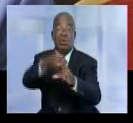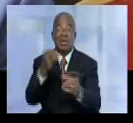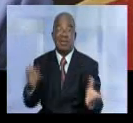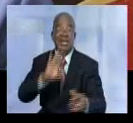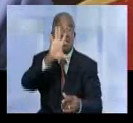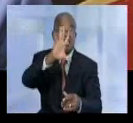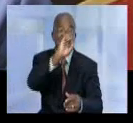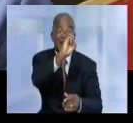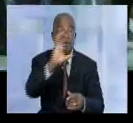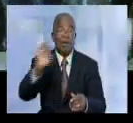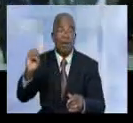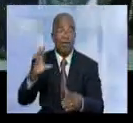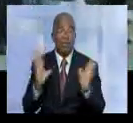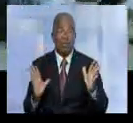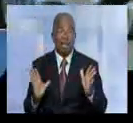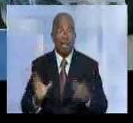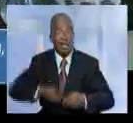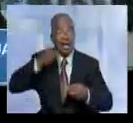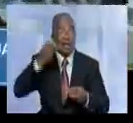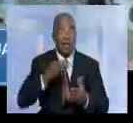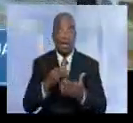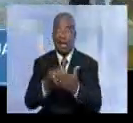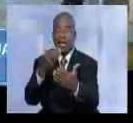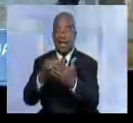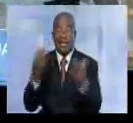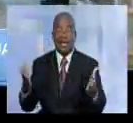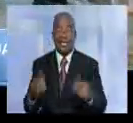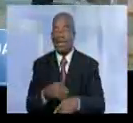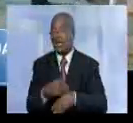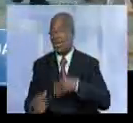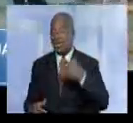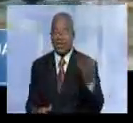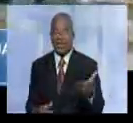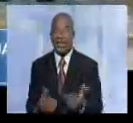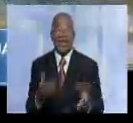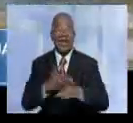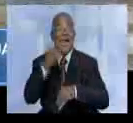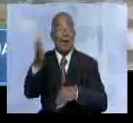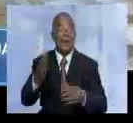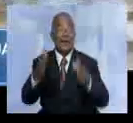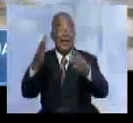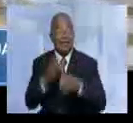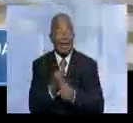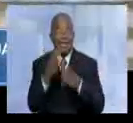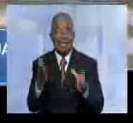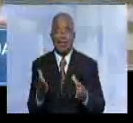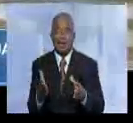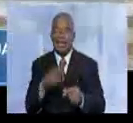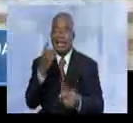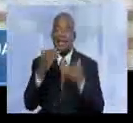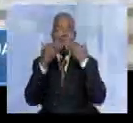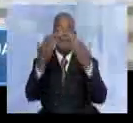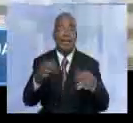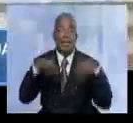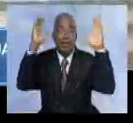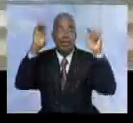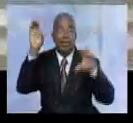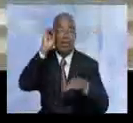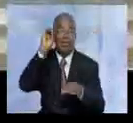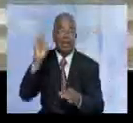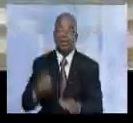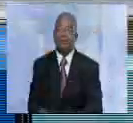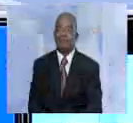au niveau de la mine d'Iti, ce n'est pas rien. Didier Drogba, pour finir, remercier le président Alassane Ouattara et souhaiter que plusieurs autres suivent son